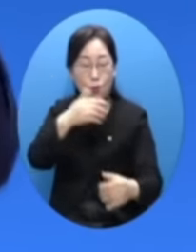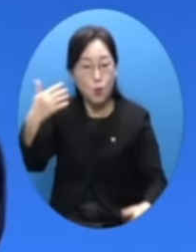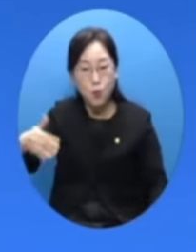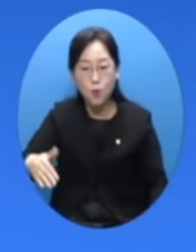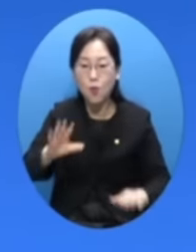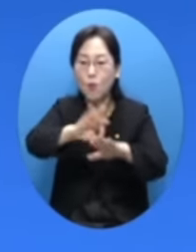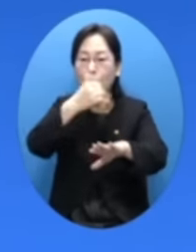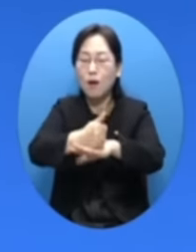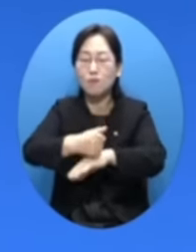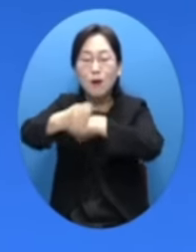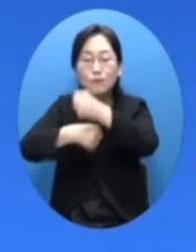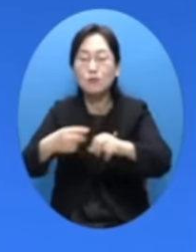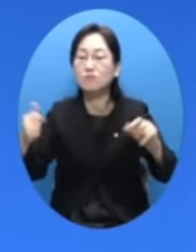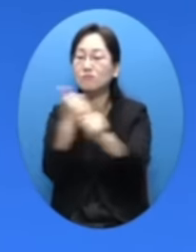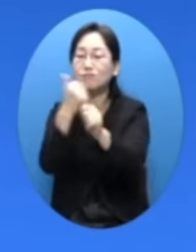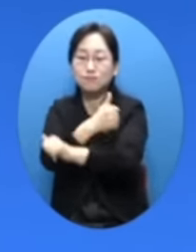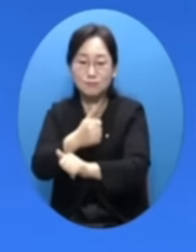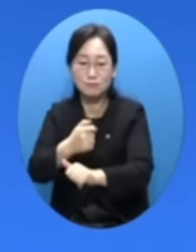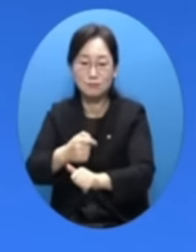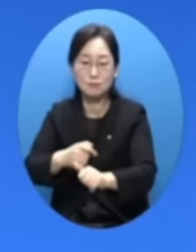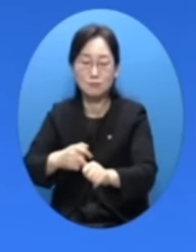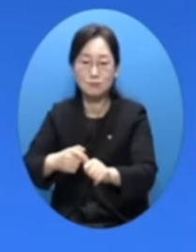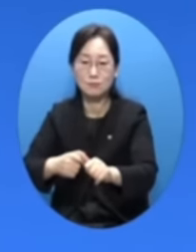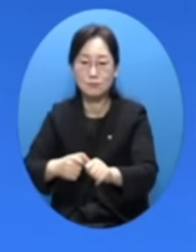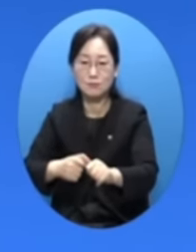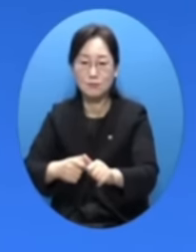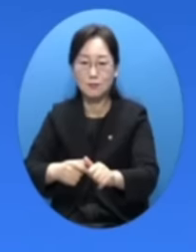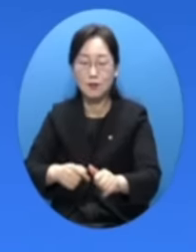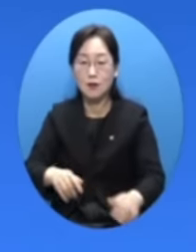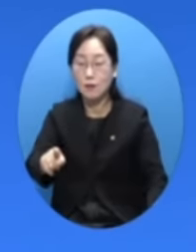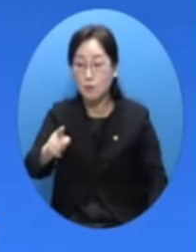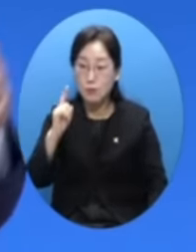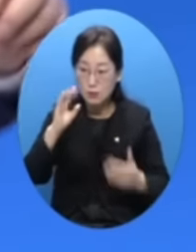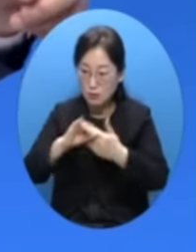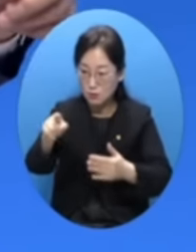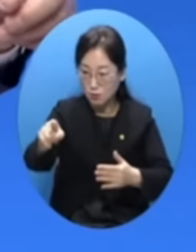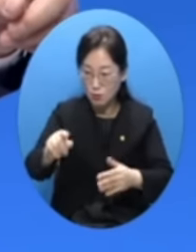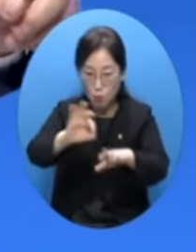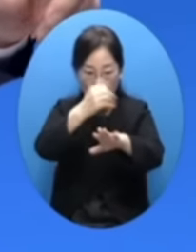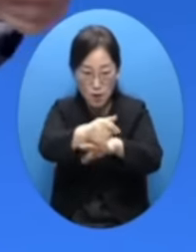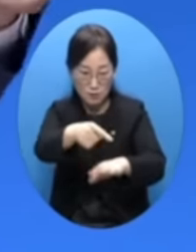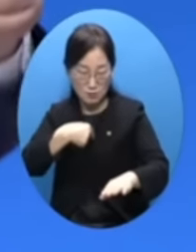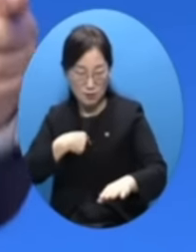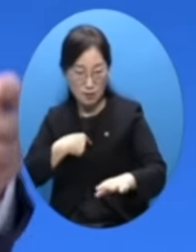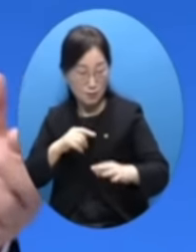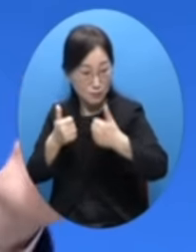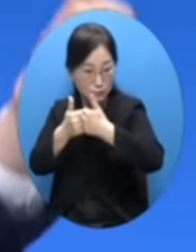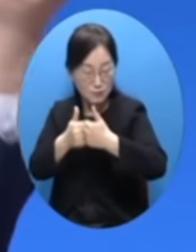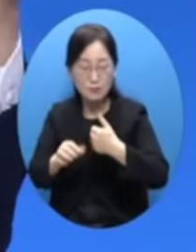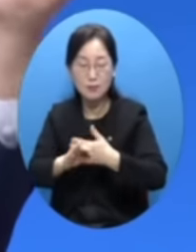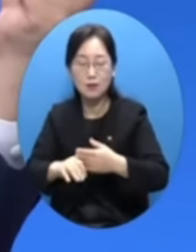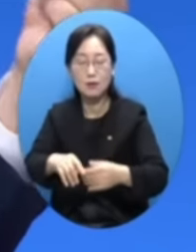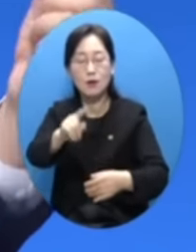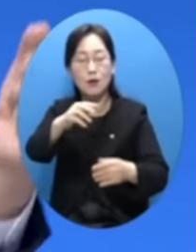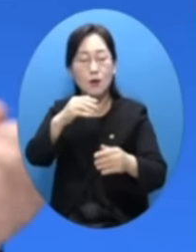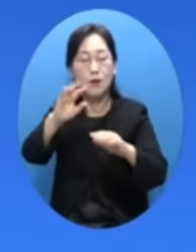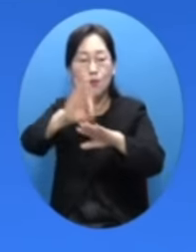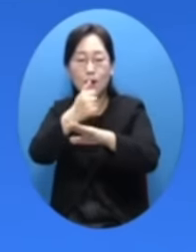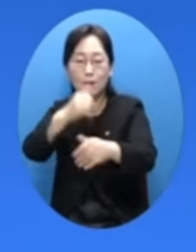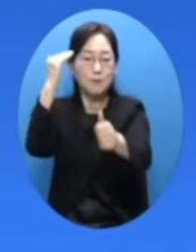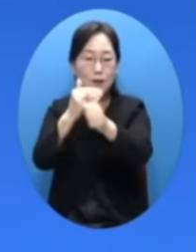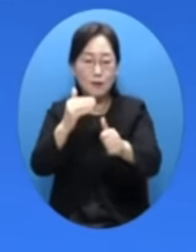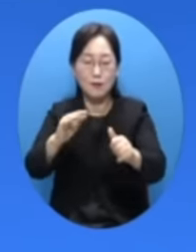마음대로 바꿨어요. 로마 교황하고 부딪히면 그 나라 왕을 바꾸도록 하는 그 막강한 권력을 갖고